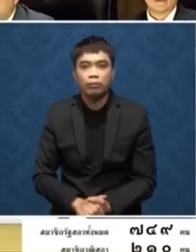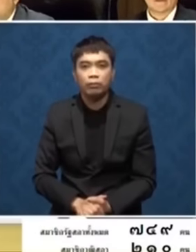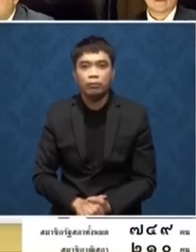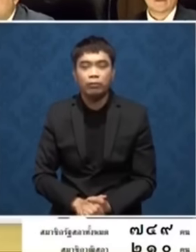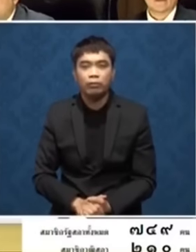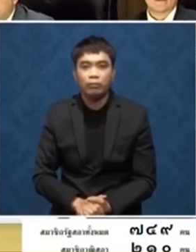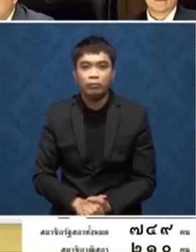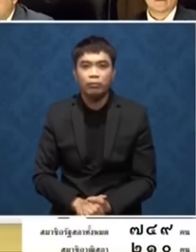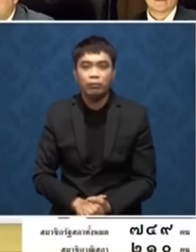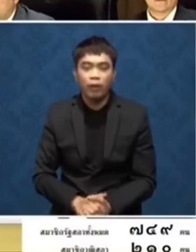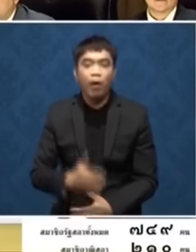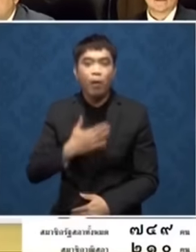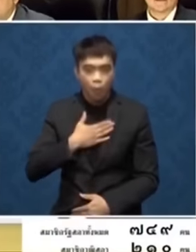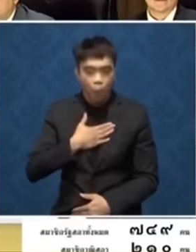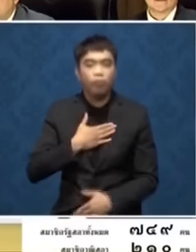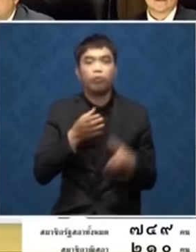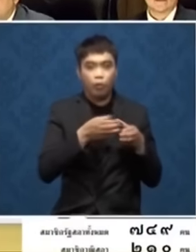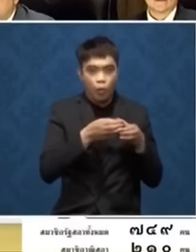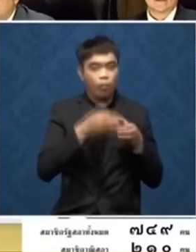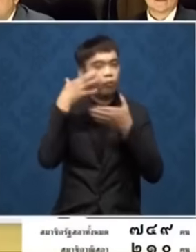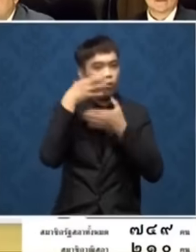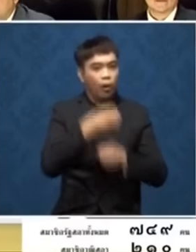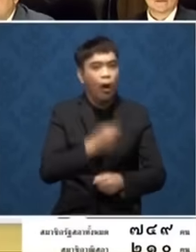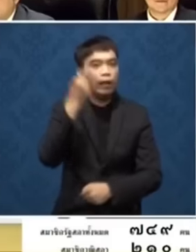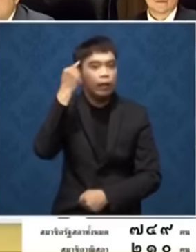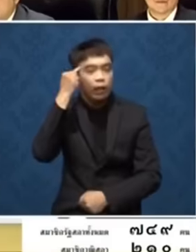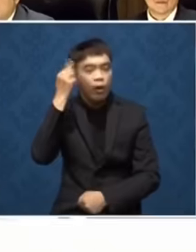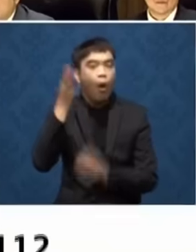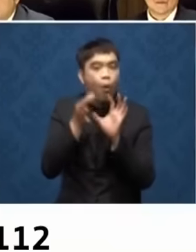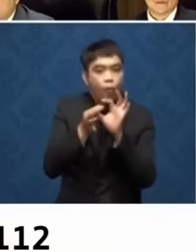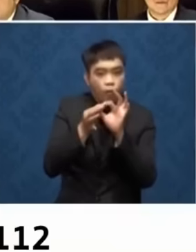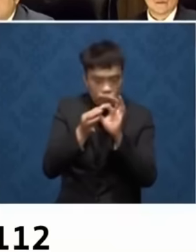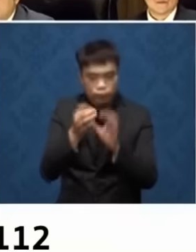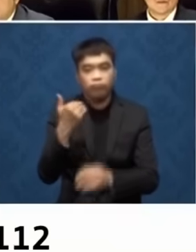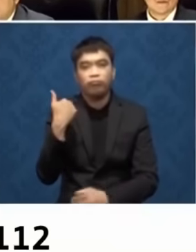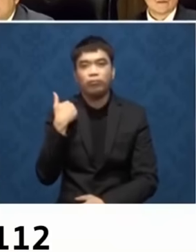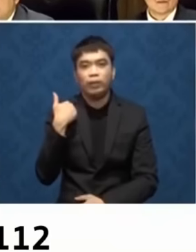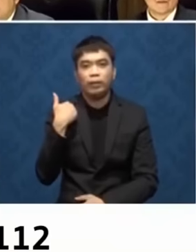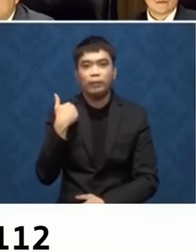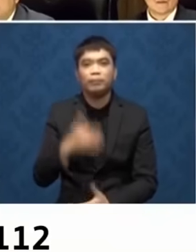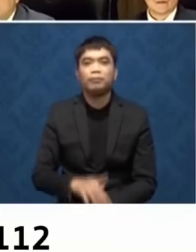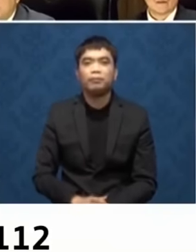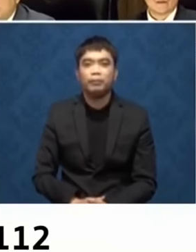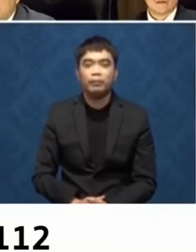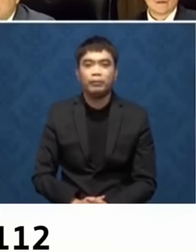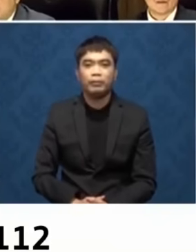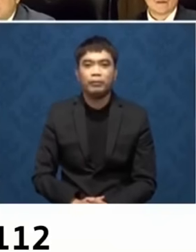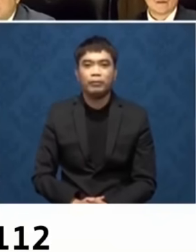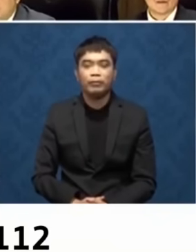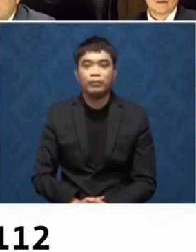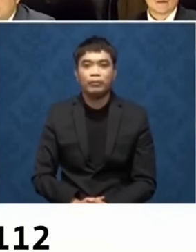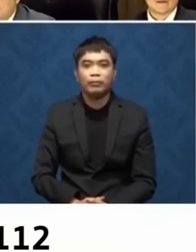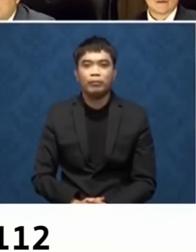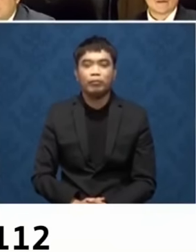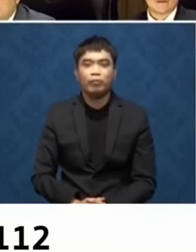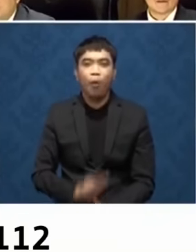สิ่งนี้เป็นสิ่งที่ผมและพรรคประชาธิปัตย์เรากังวลมาโดยตลอดผมเรียนกับท่านประธานสภา